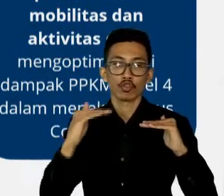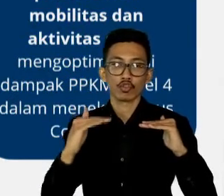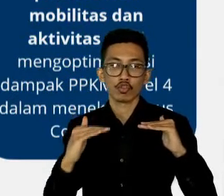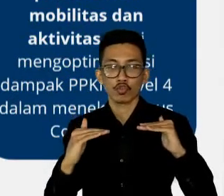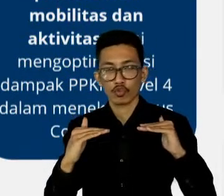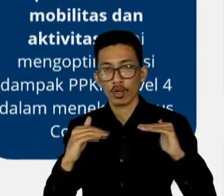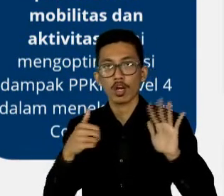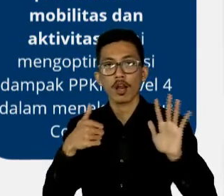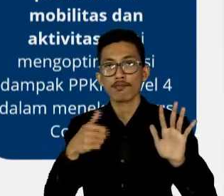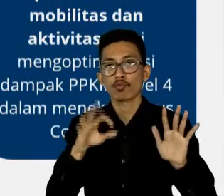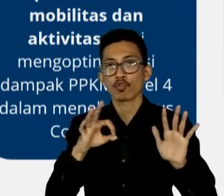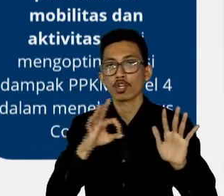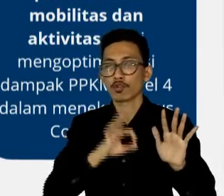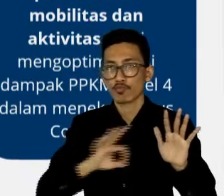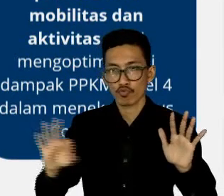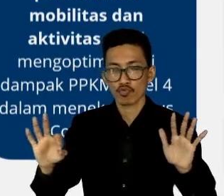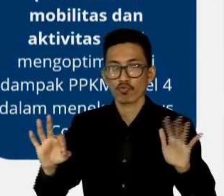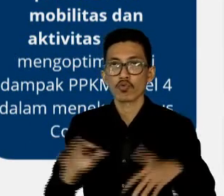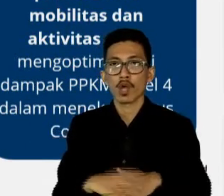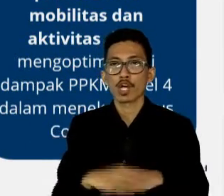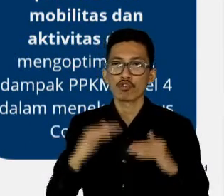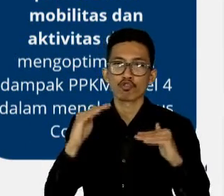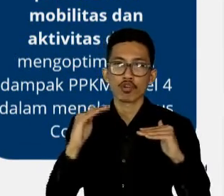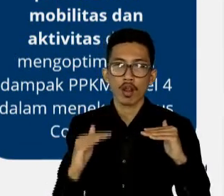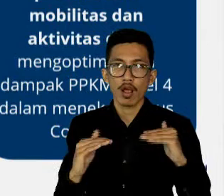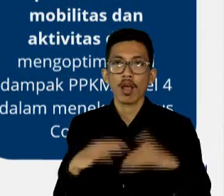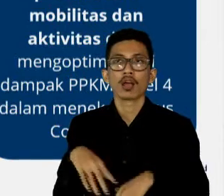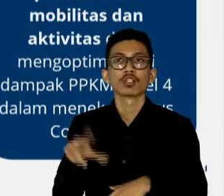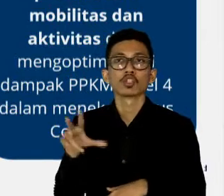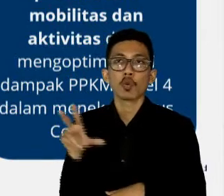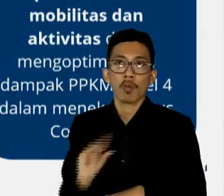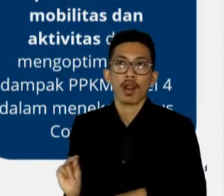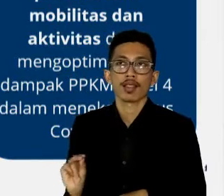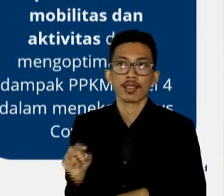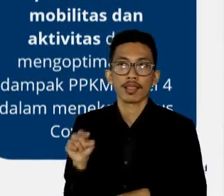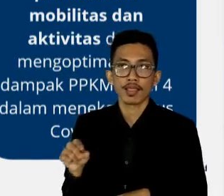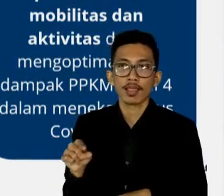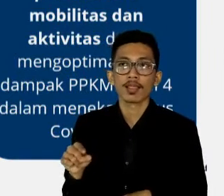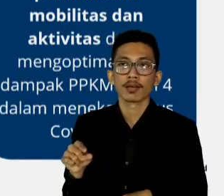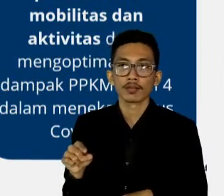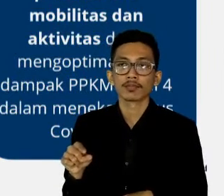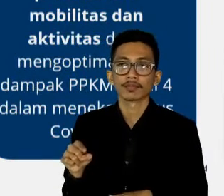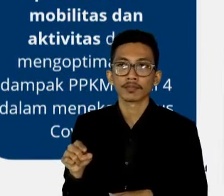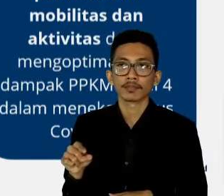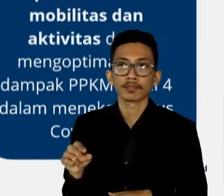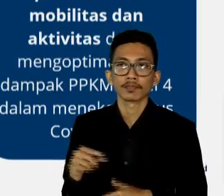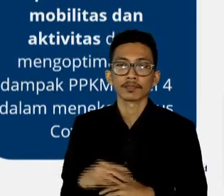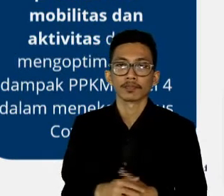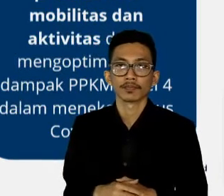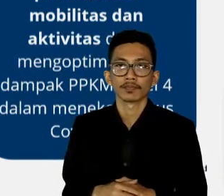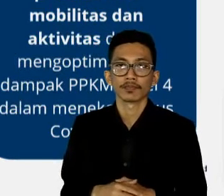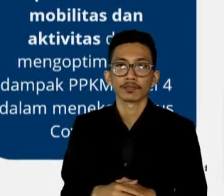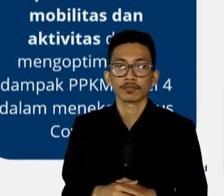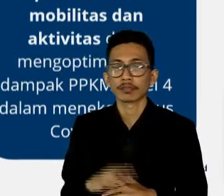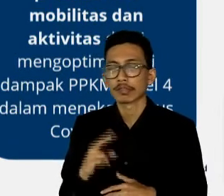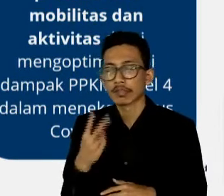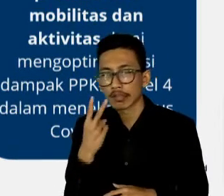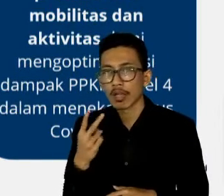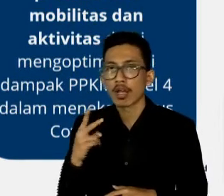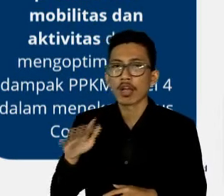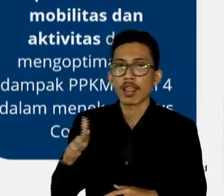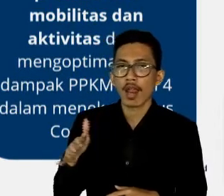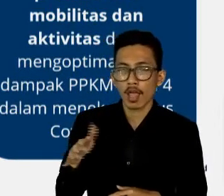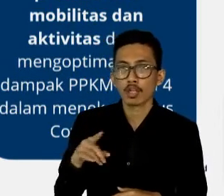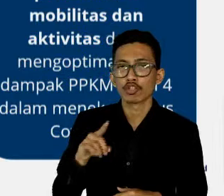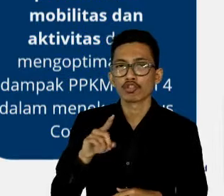pokoknya sudah jauh sekali berkurang. Jawa Barat ini analisisnya sebenarnya menggunakan 7 days moving average. Jadi melihat rata-rata 7 hari